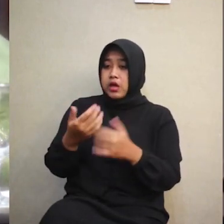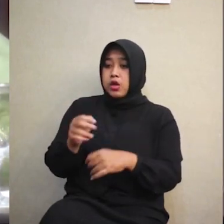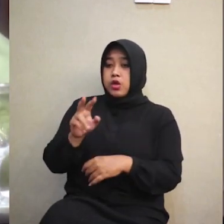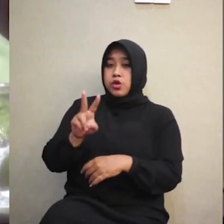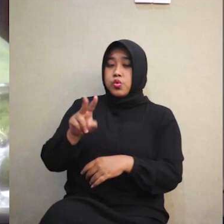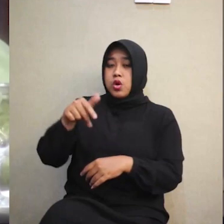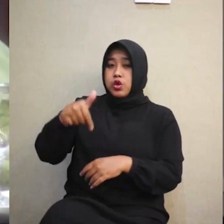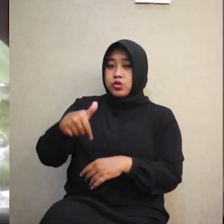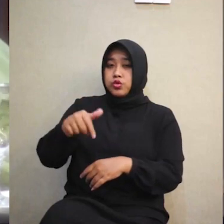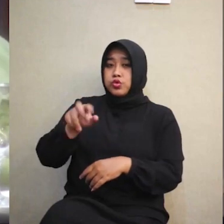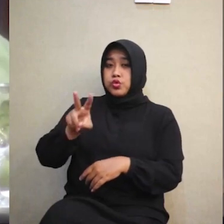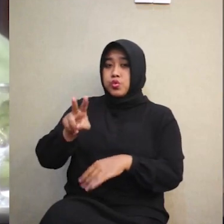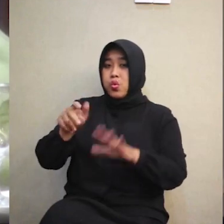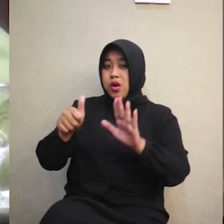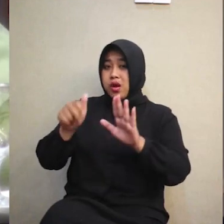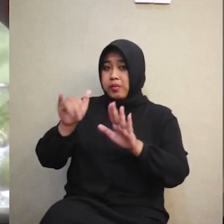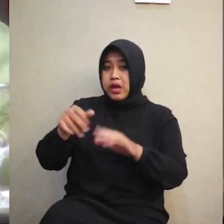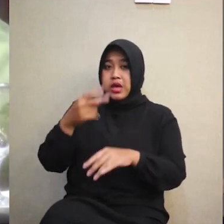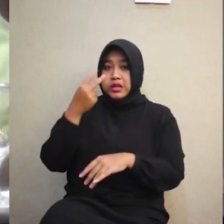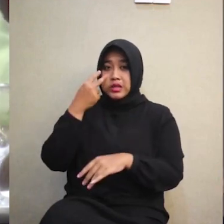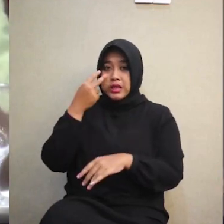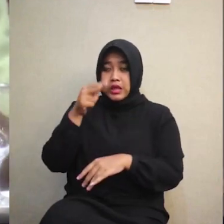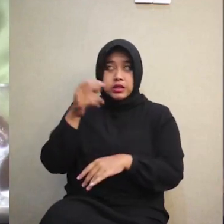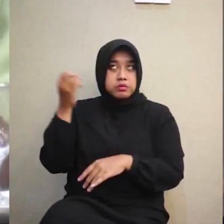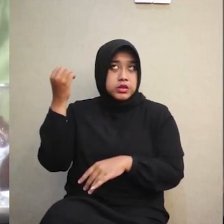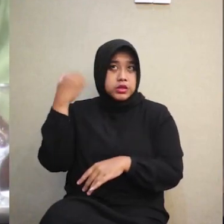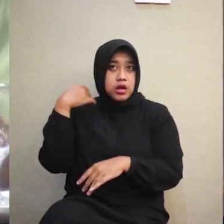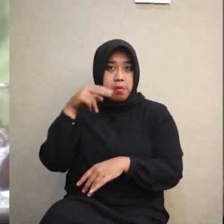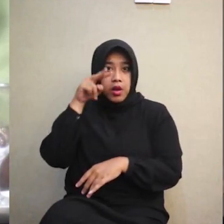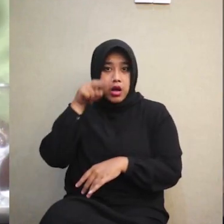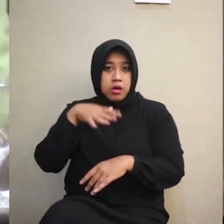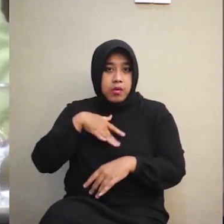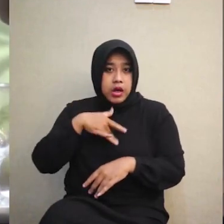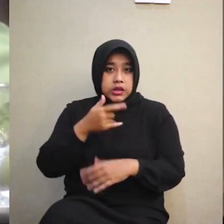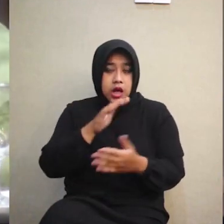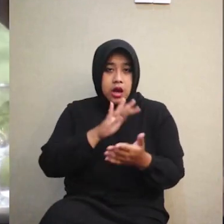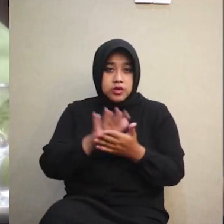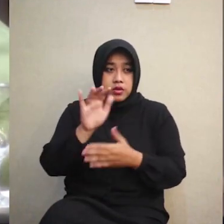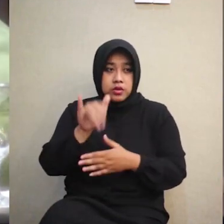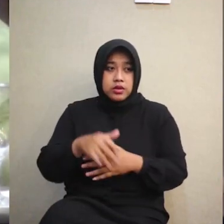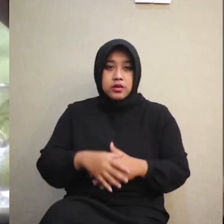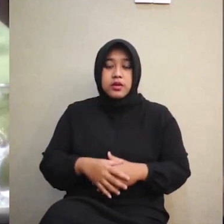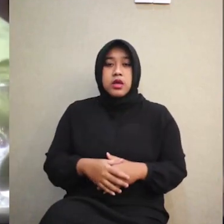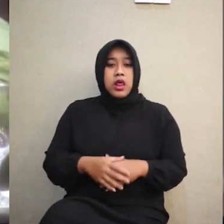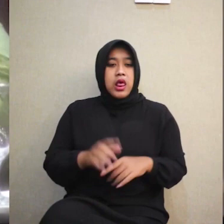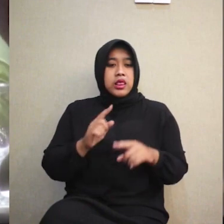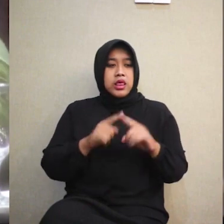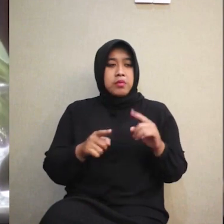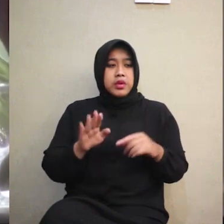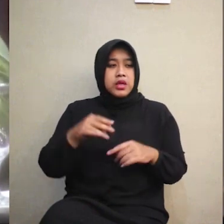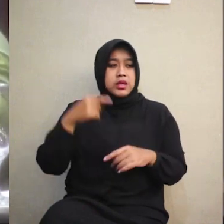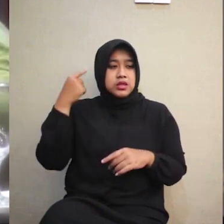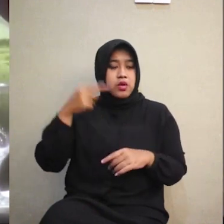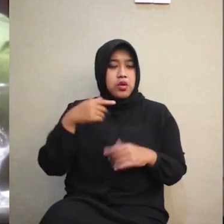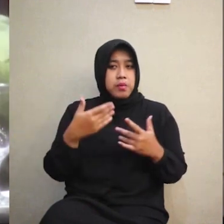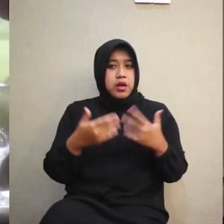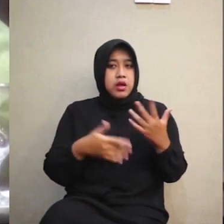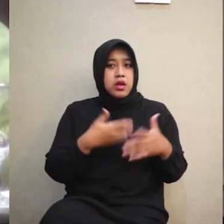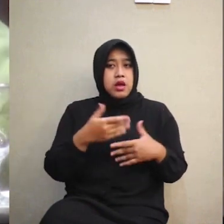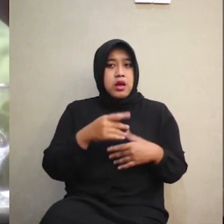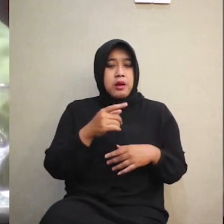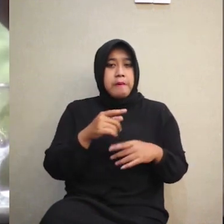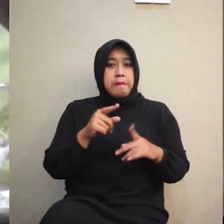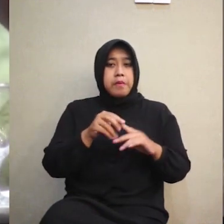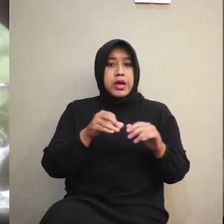26 ya saksi mendengar melihat dan mengalami Tetapi kan tidak serta merta kemudian pasal